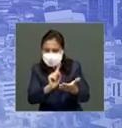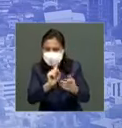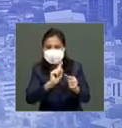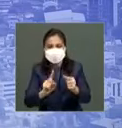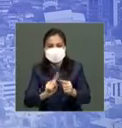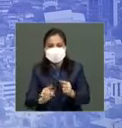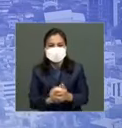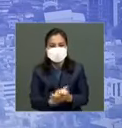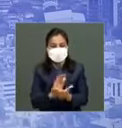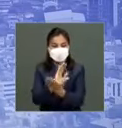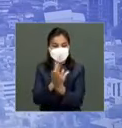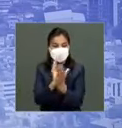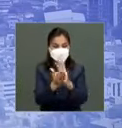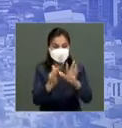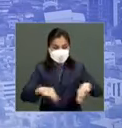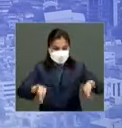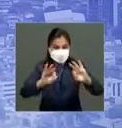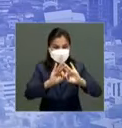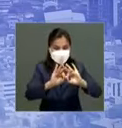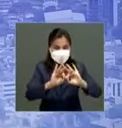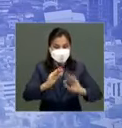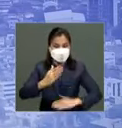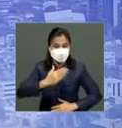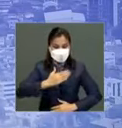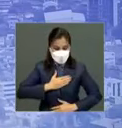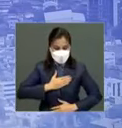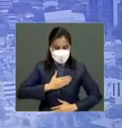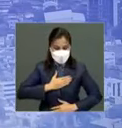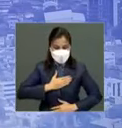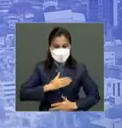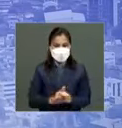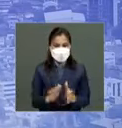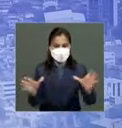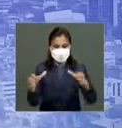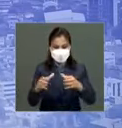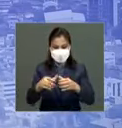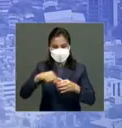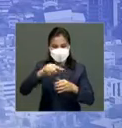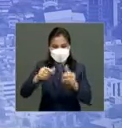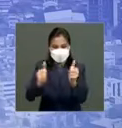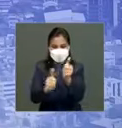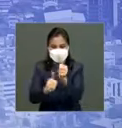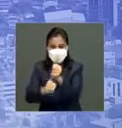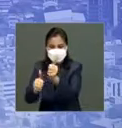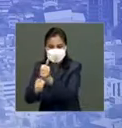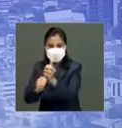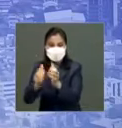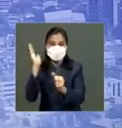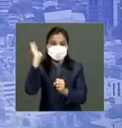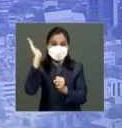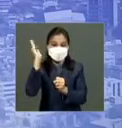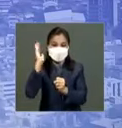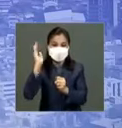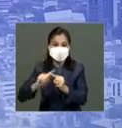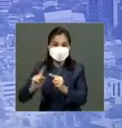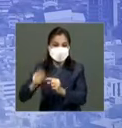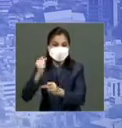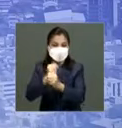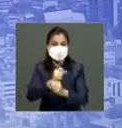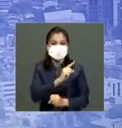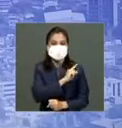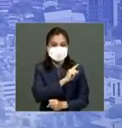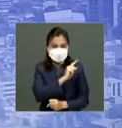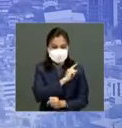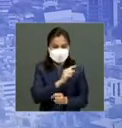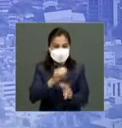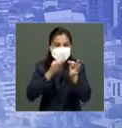สิ่งที่จะต้องปรับก่อนผมเองนะครับแล้วก็ทีมของผู้ช่วยโฆษกและโฆษกทั้งหลายนะครับก็จะมาช่วยกันทำหน้าที่ใน